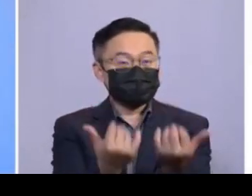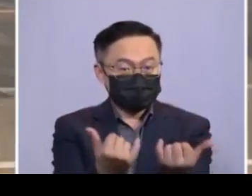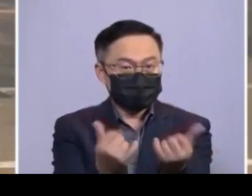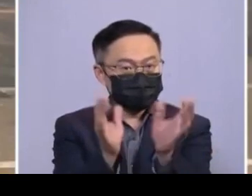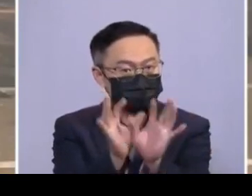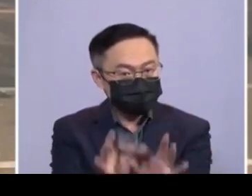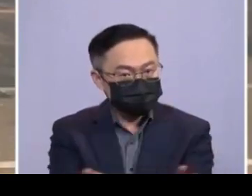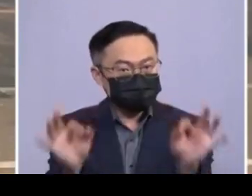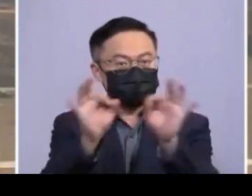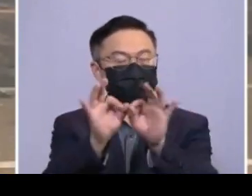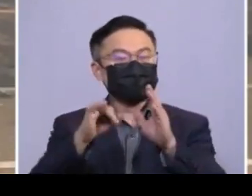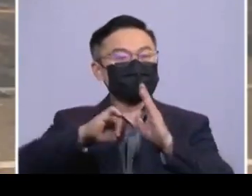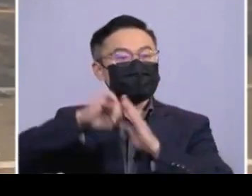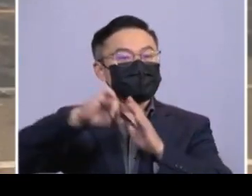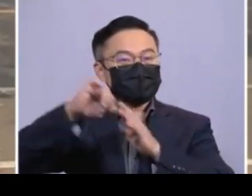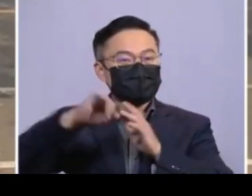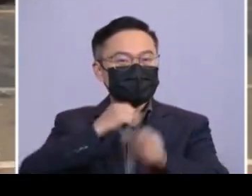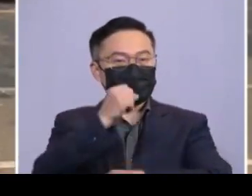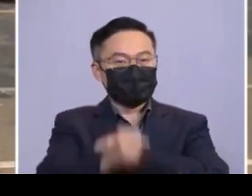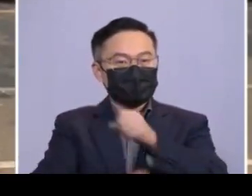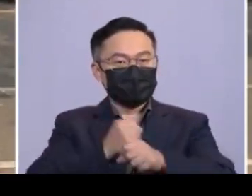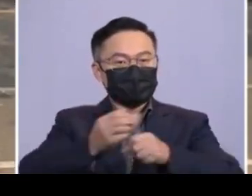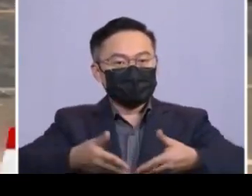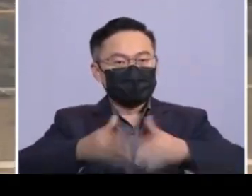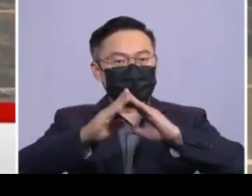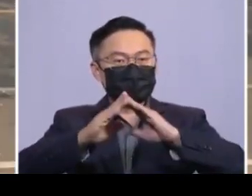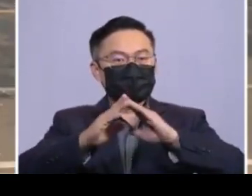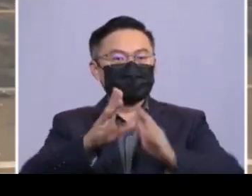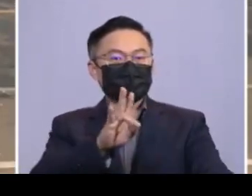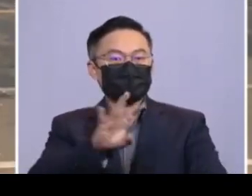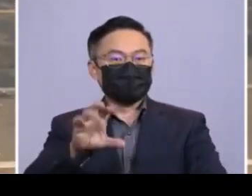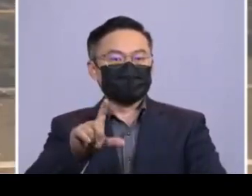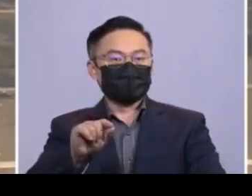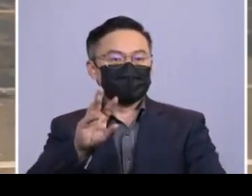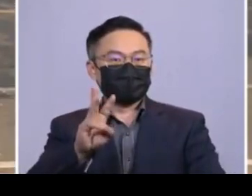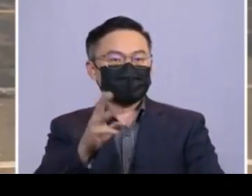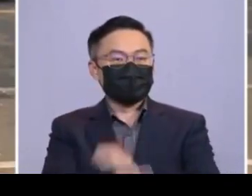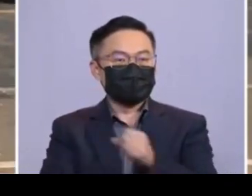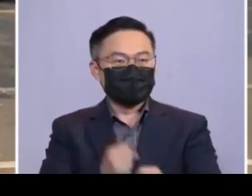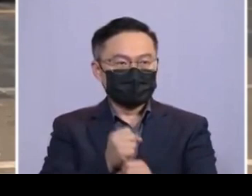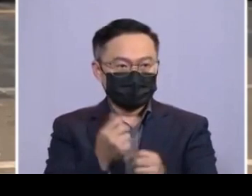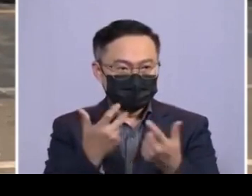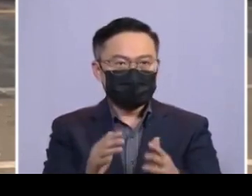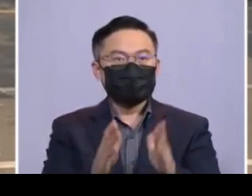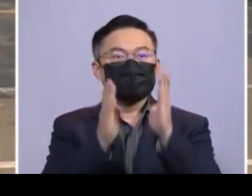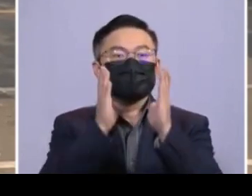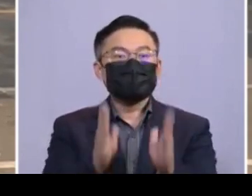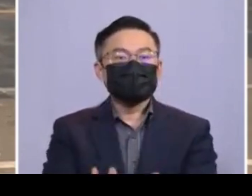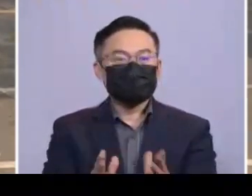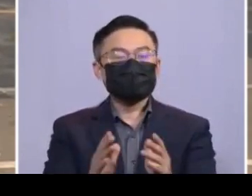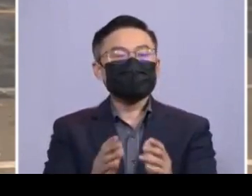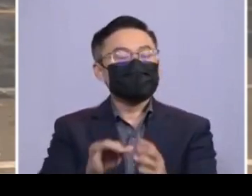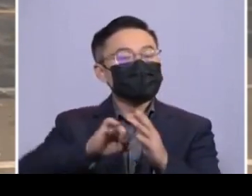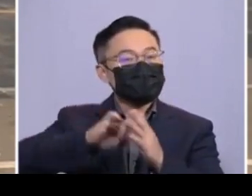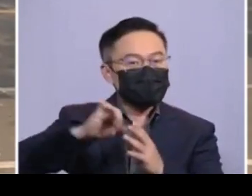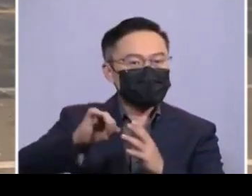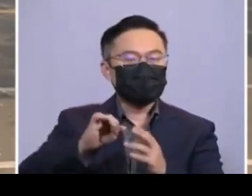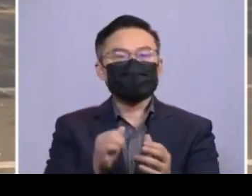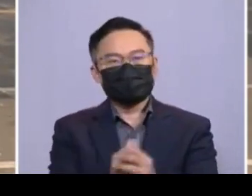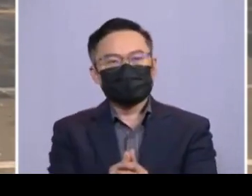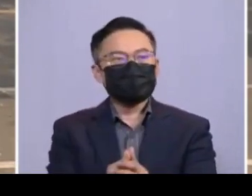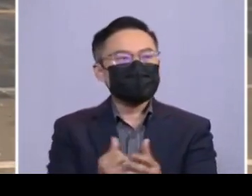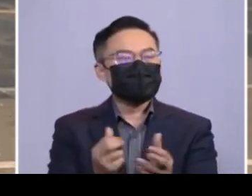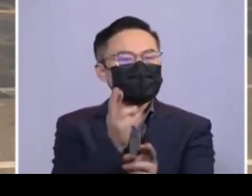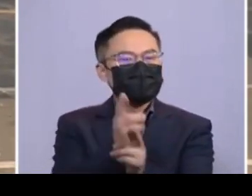เป็นวันสำคัญของเมืองเชียงใหม่ที่มีอายุครบ 700 26ปีนะครับซึ่งชาวเชียงใหม่นั้นก็ร่วมสืบพ่อประเพณีในพิธียอ